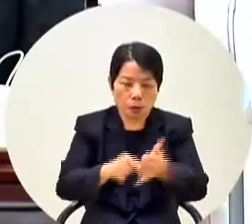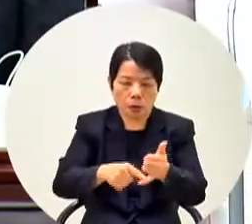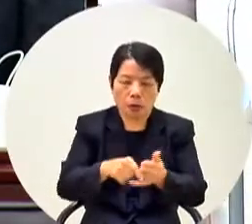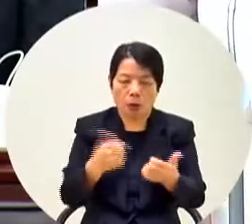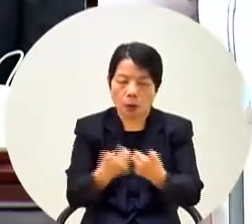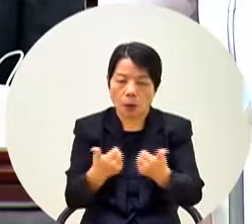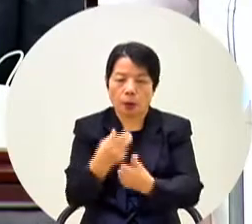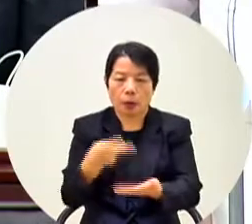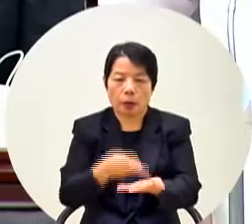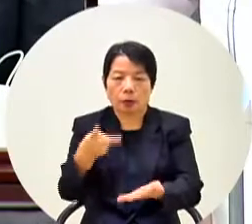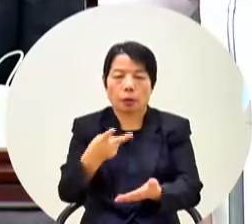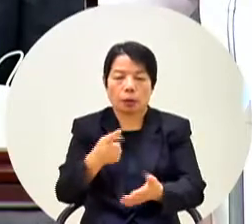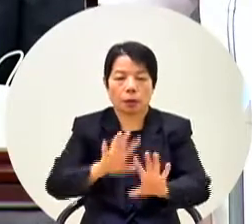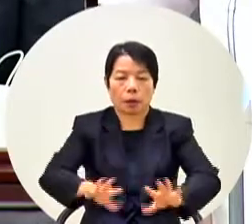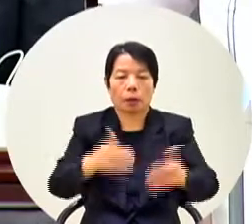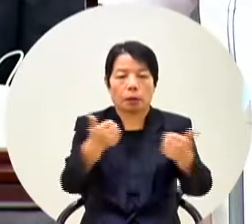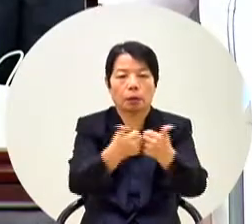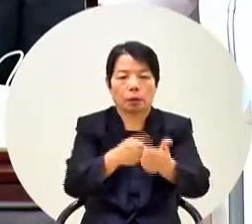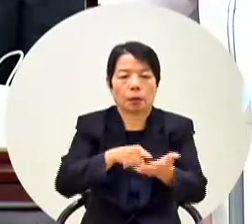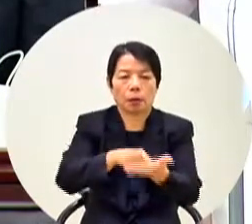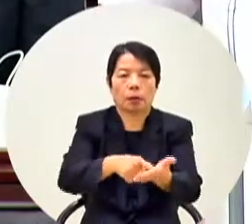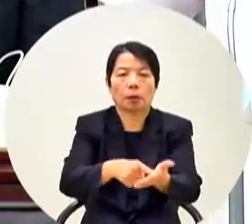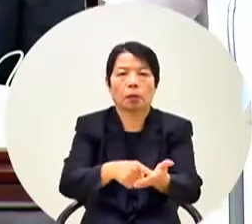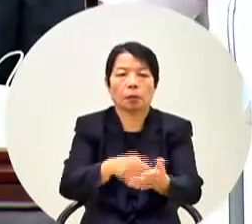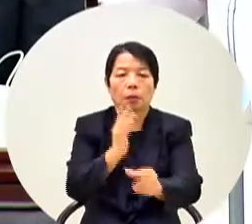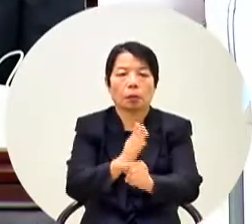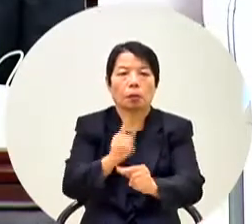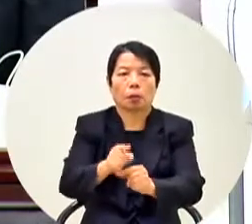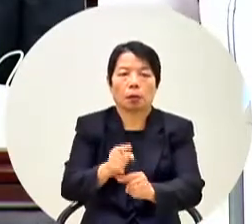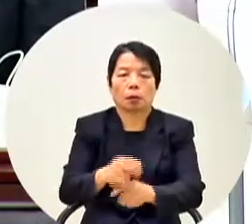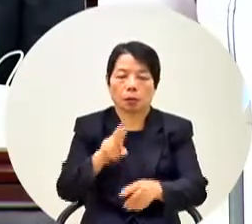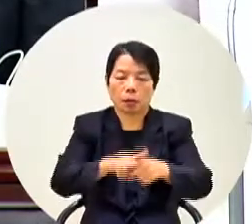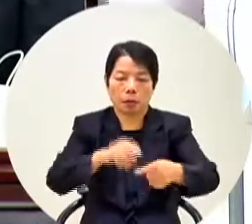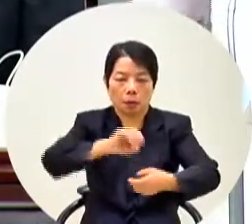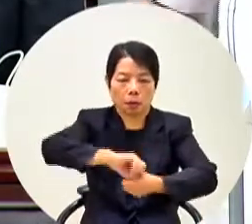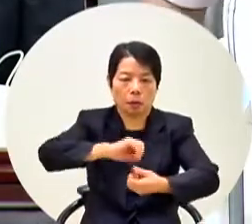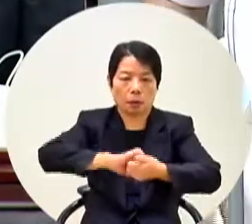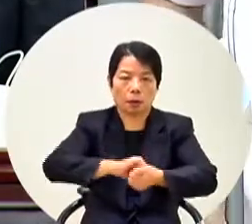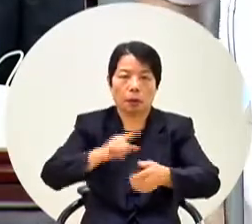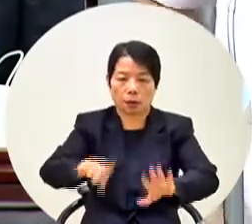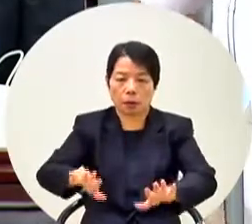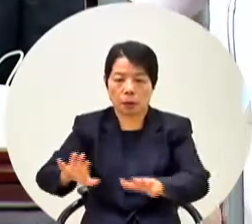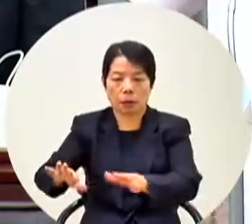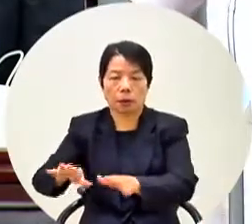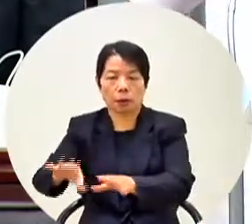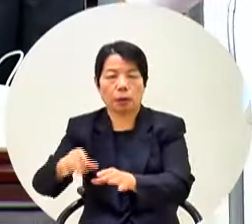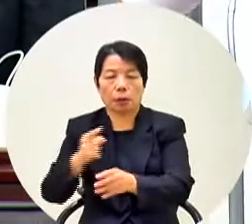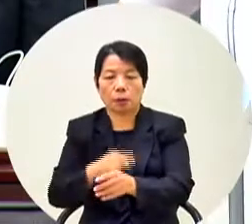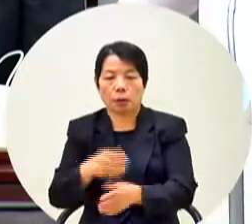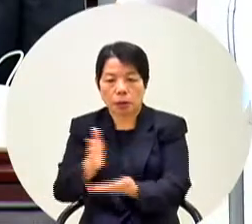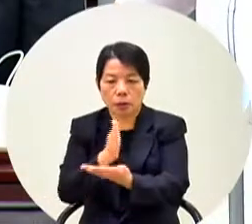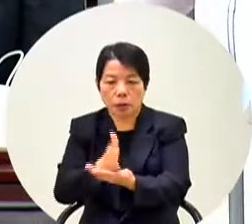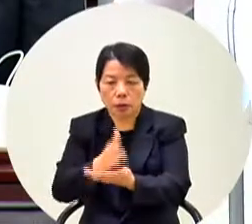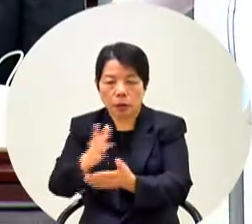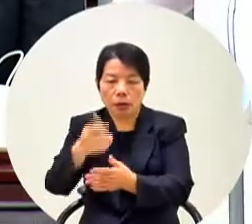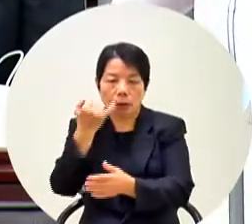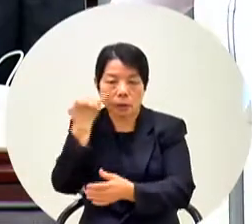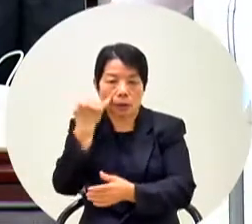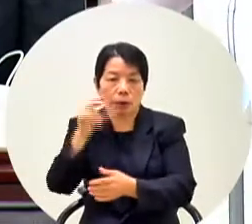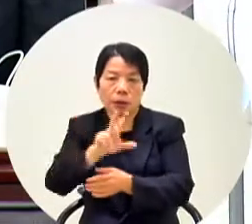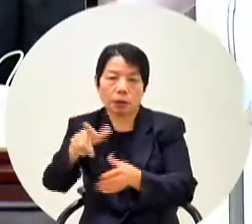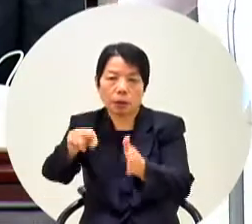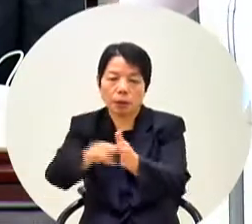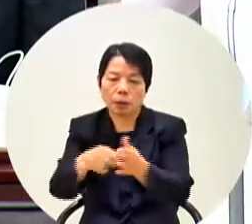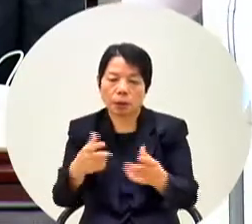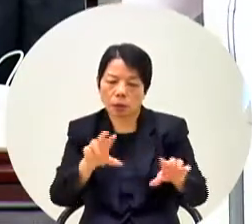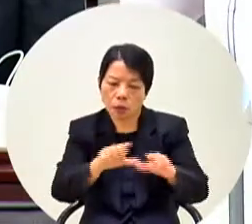吼、哦。啊，若划了，咱家庭地区有几个点啦吼，无、哦、一定甲你进币的迄个知识的，这是共所在啦吼、